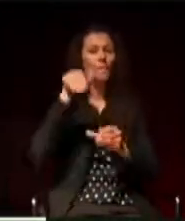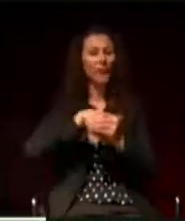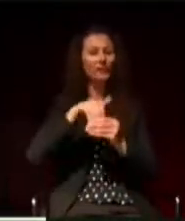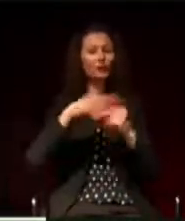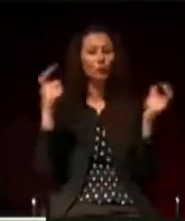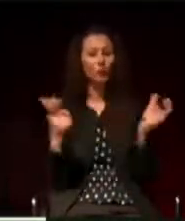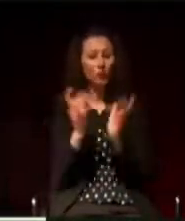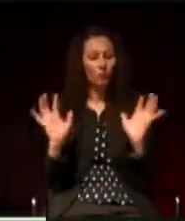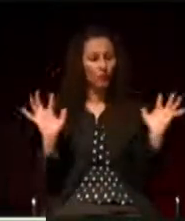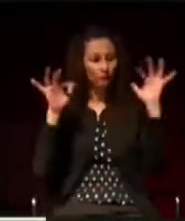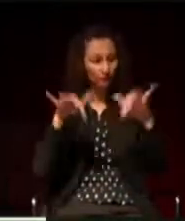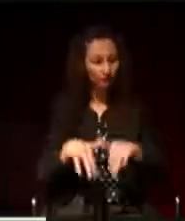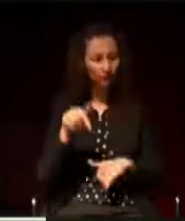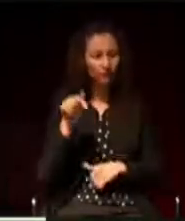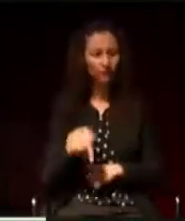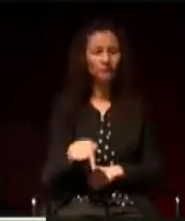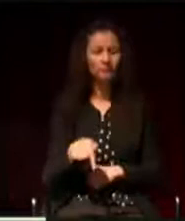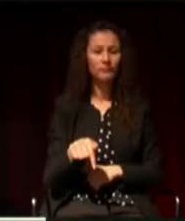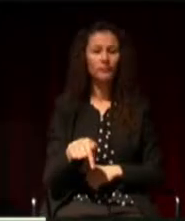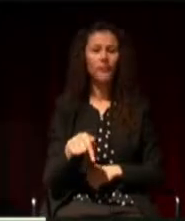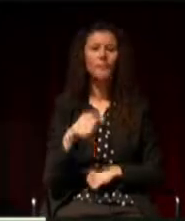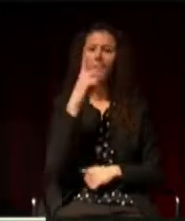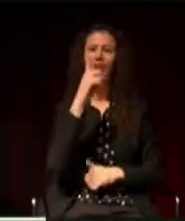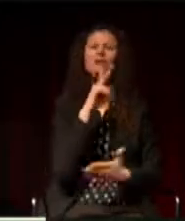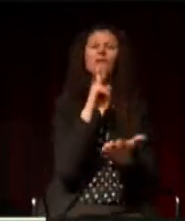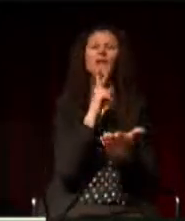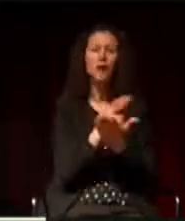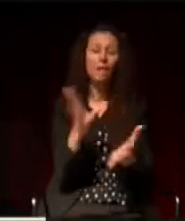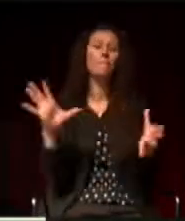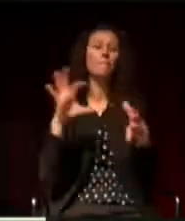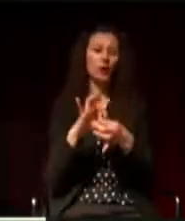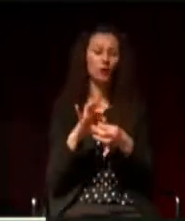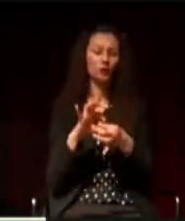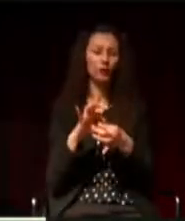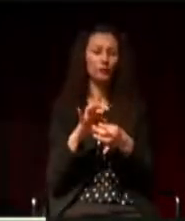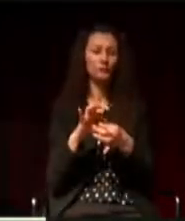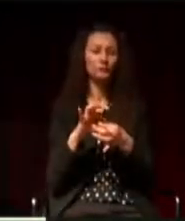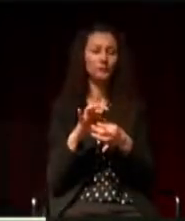meclis toplantısı yaparak bir karara bağlayacağız.